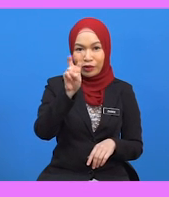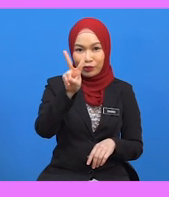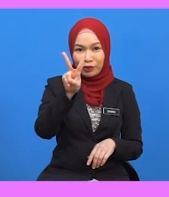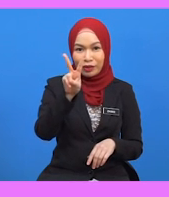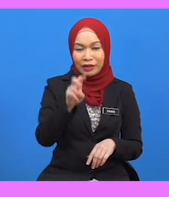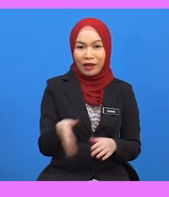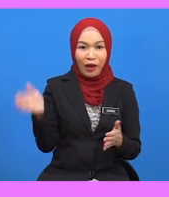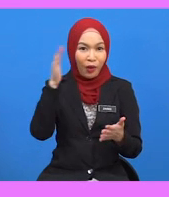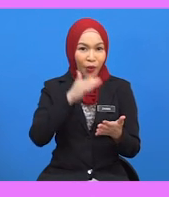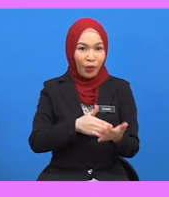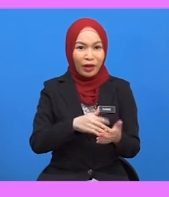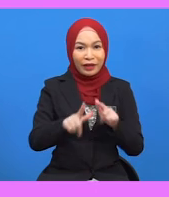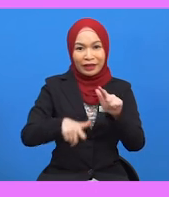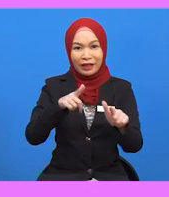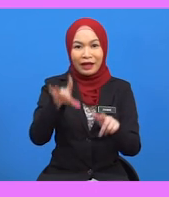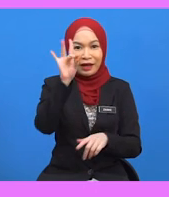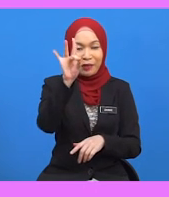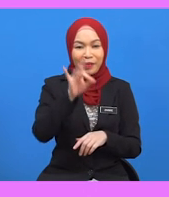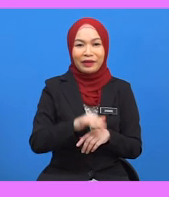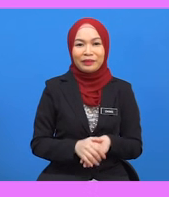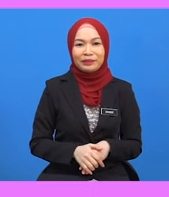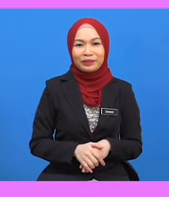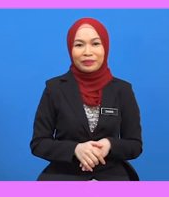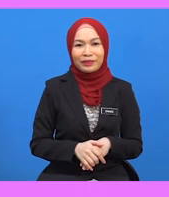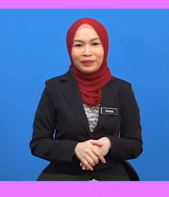8.3.2.2, ulangi langkah 8.